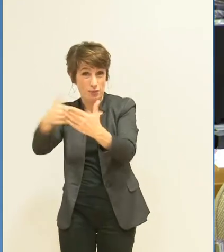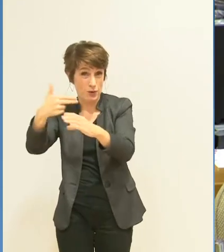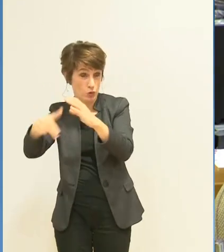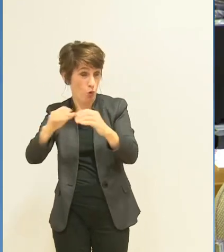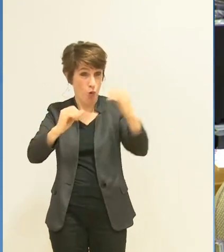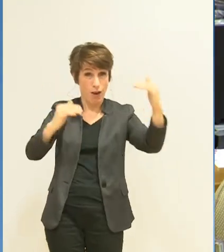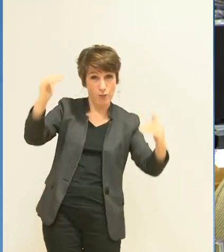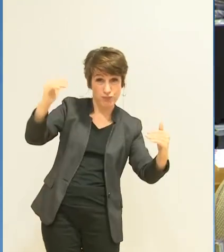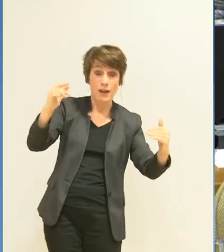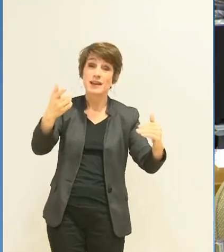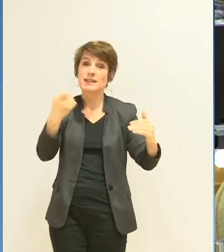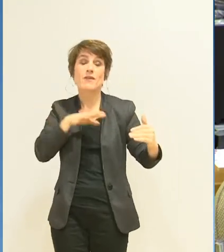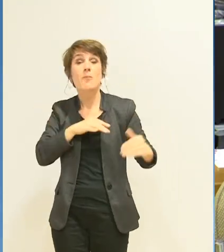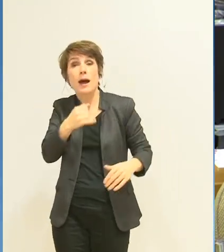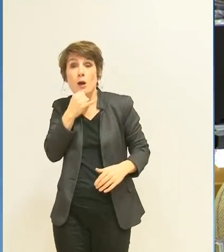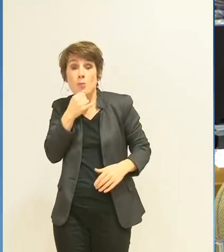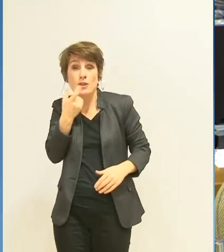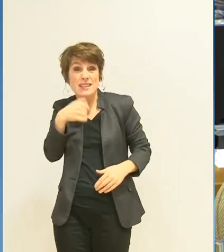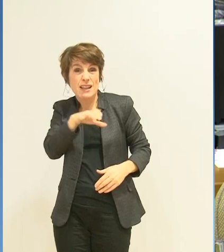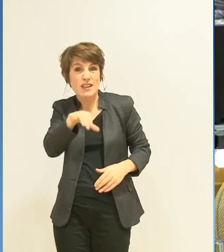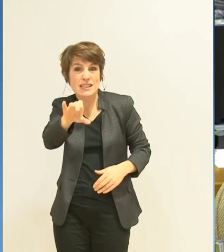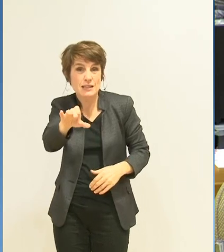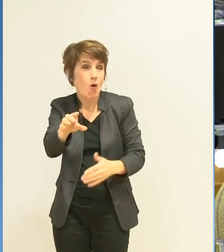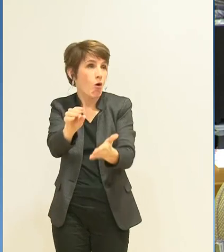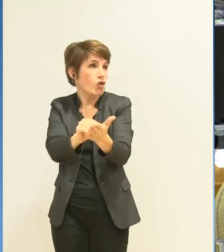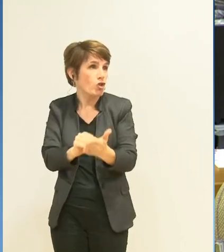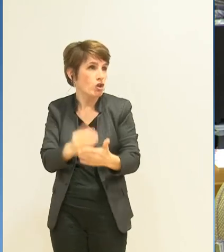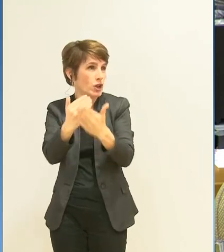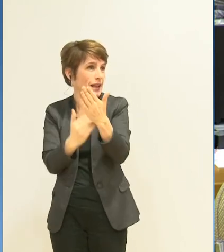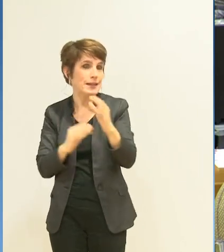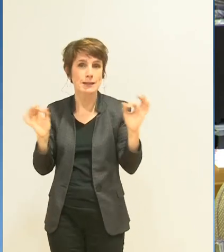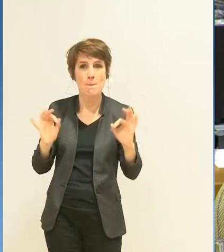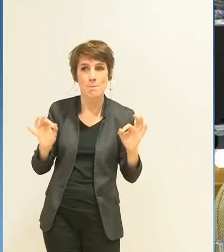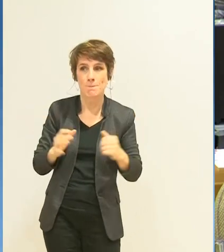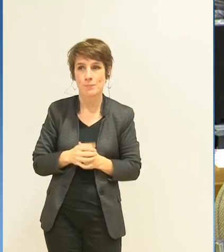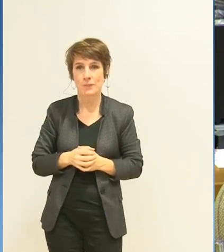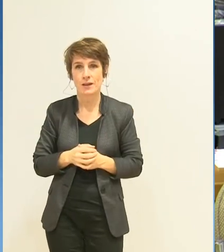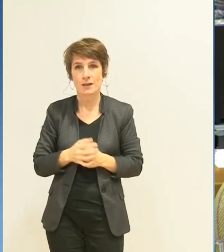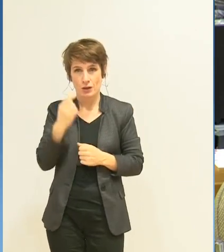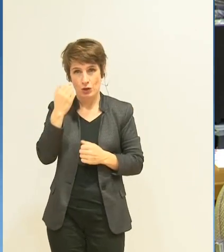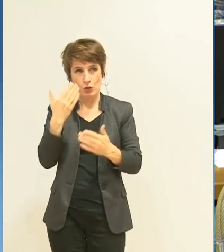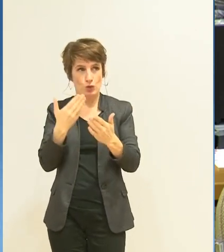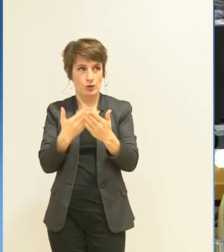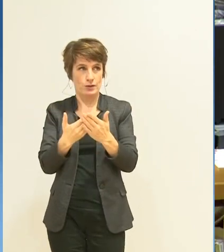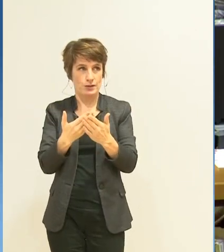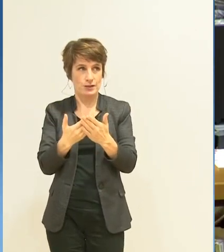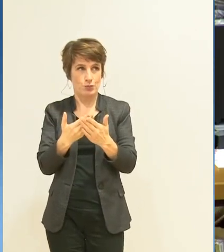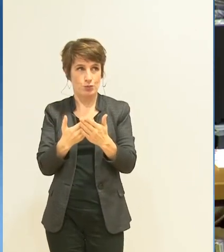petits investissements qui avaient pas été listées dans la décision budgétaire donc je pense que ça apporte des éclaircissements